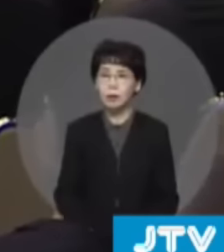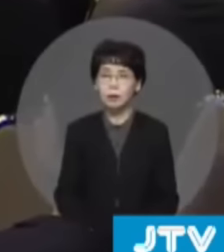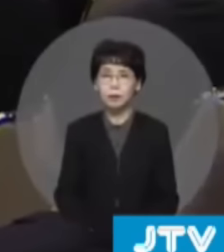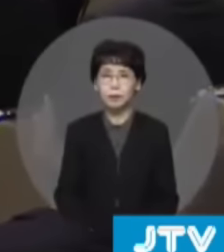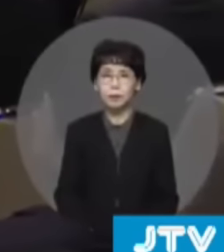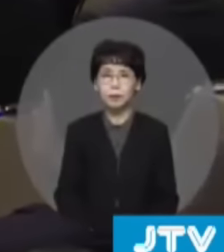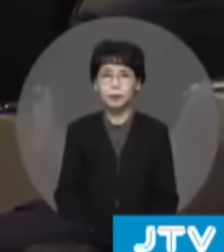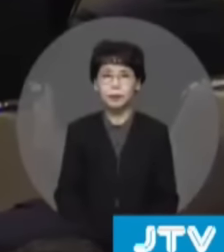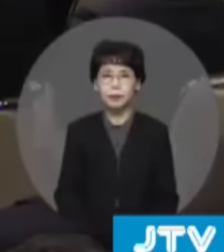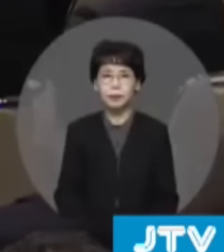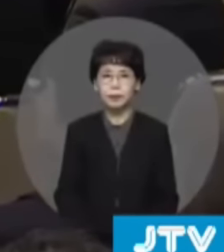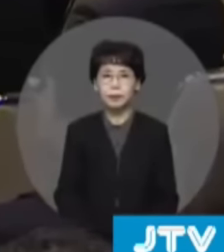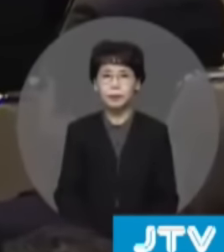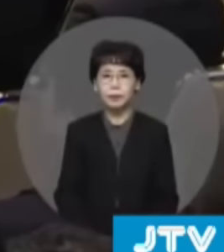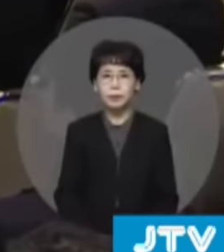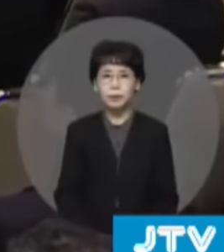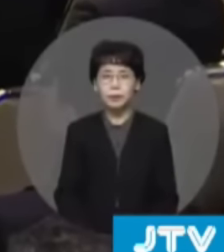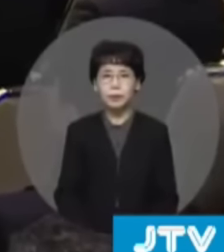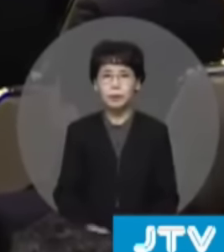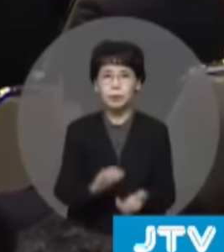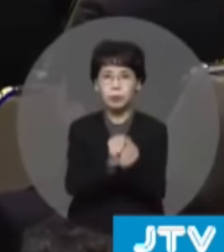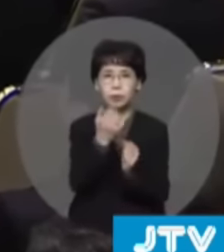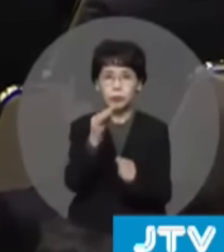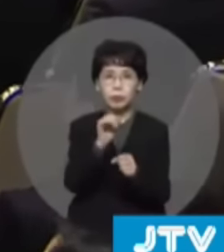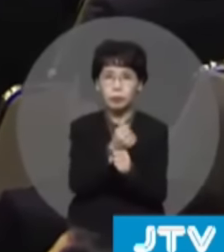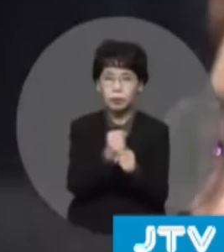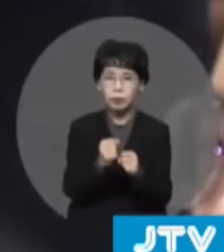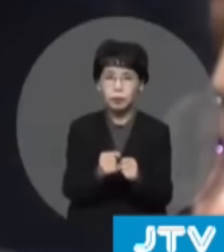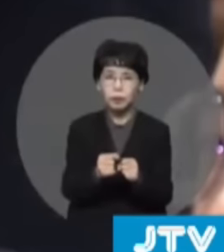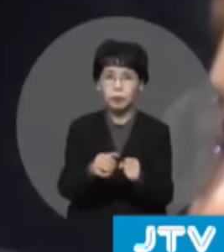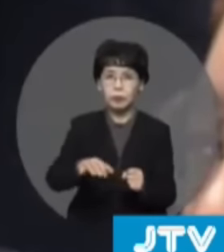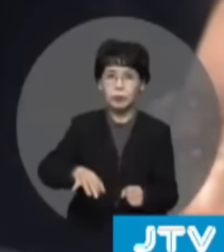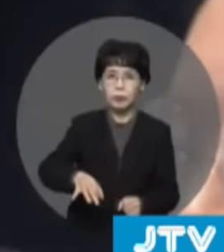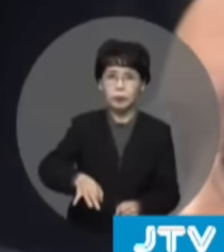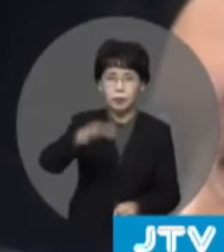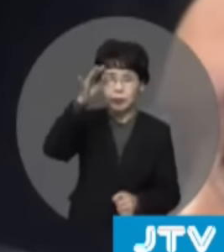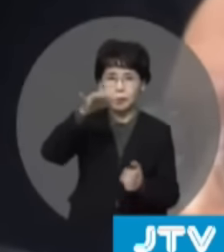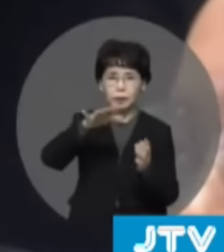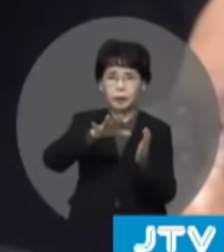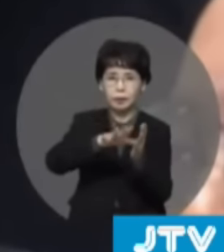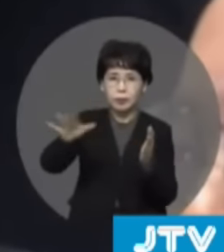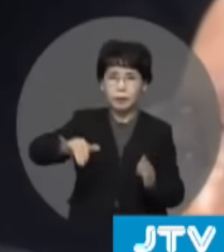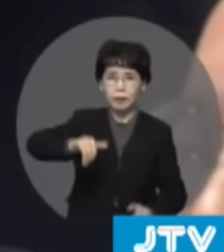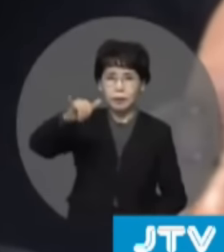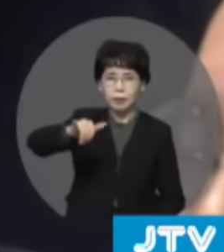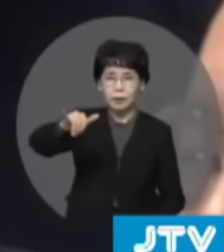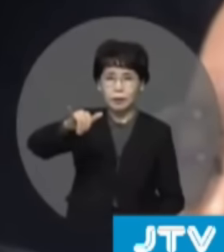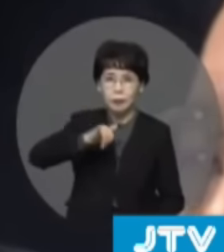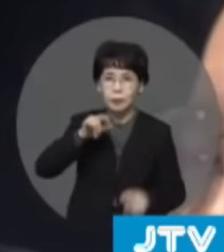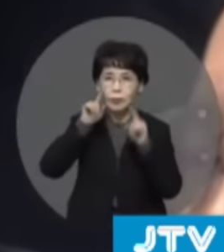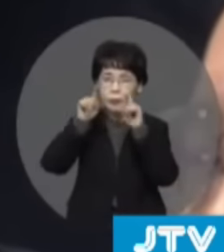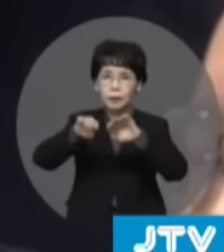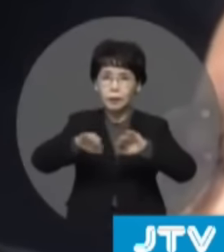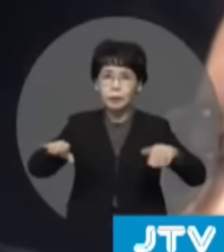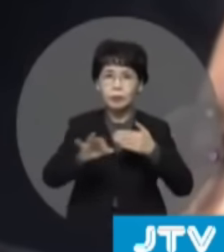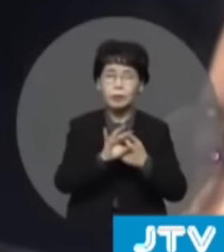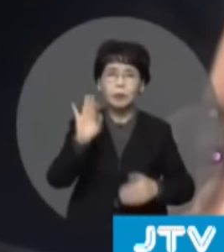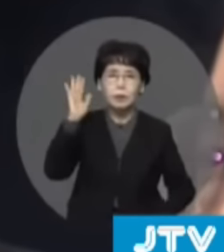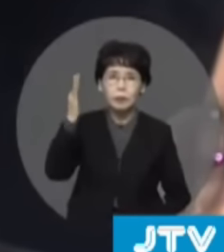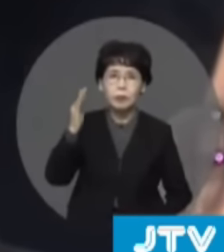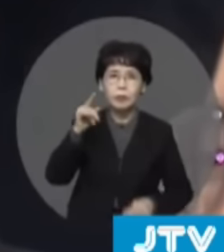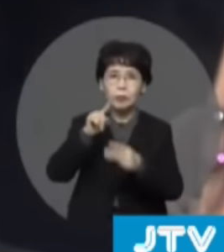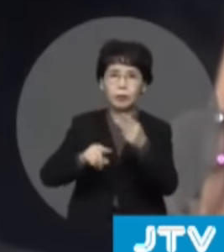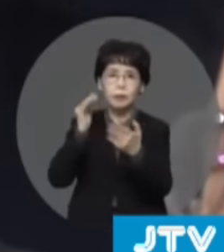예, 연합뉴스 TV 최지숙입니다. 네. 주가 조작이나 명품 가방 수수 의혹을 제외하면 최근 여사님과 관련해서 계속